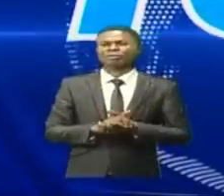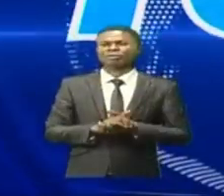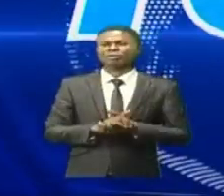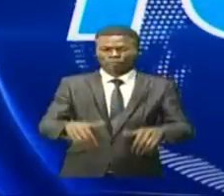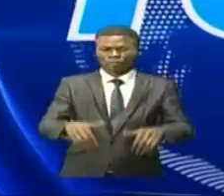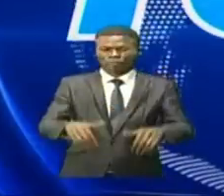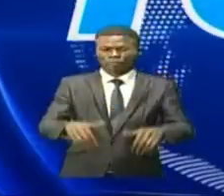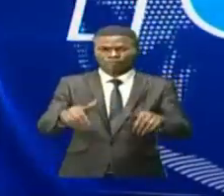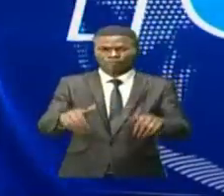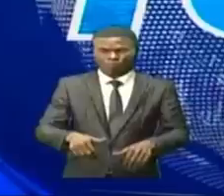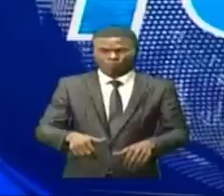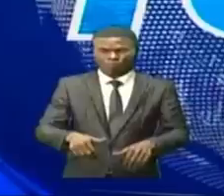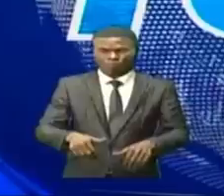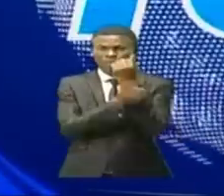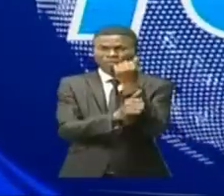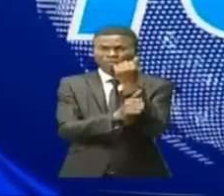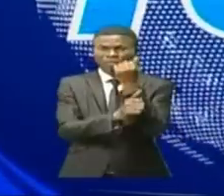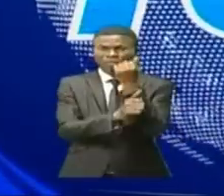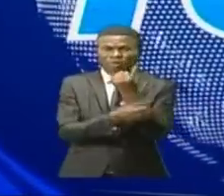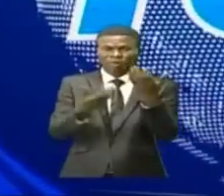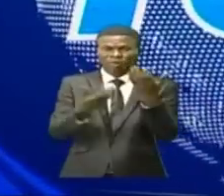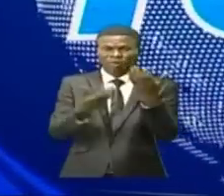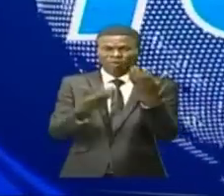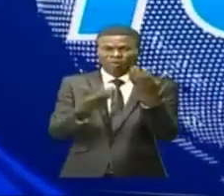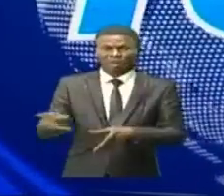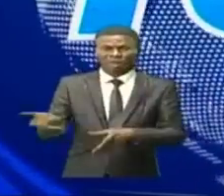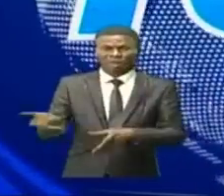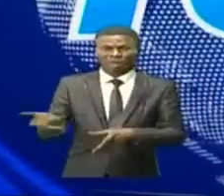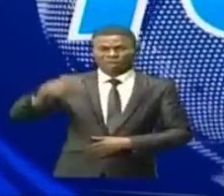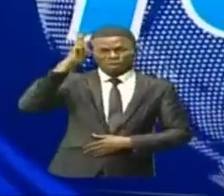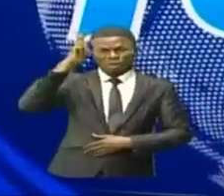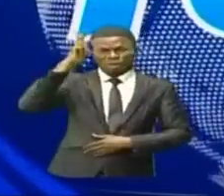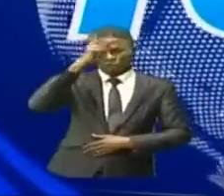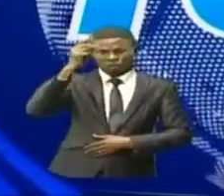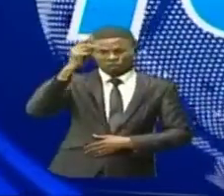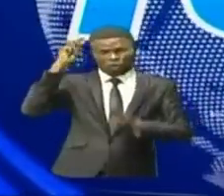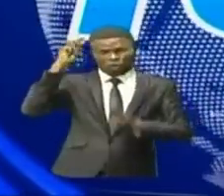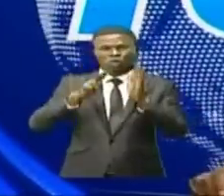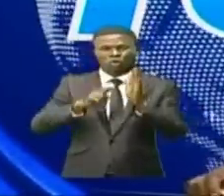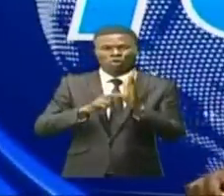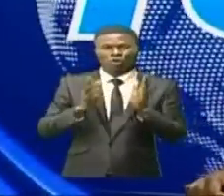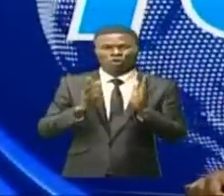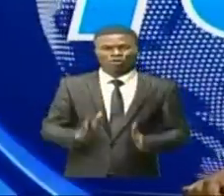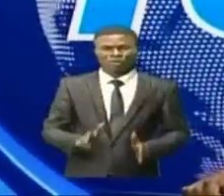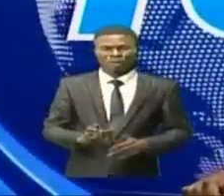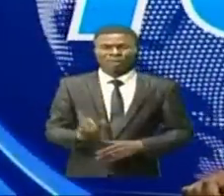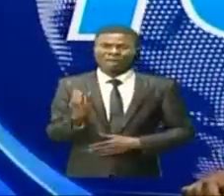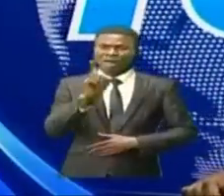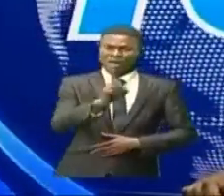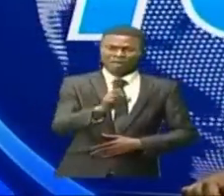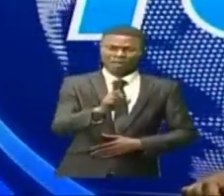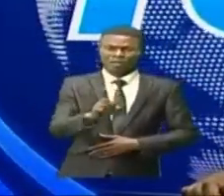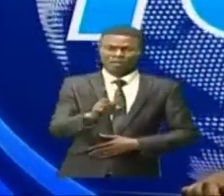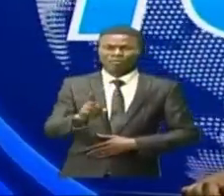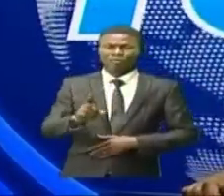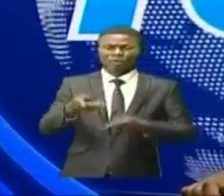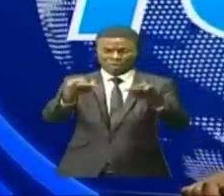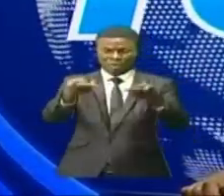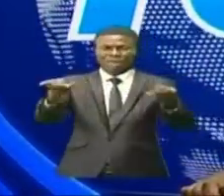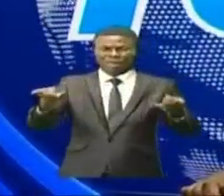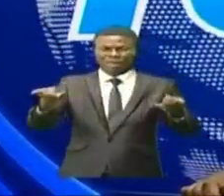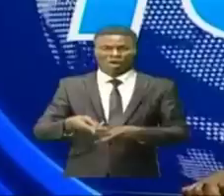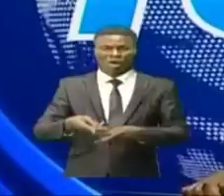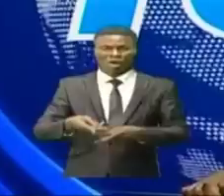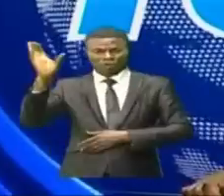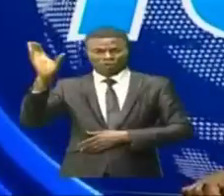culture des maïs dans la province du Haut-Katanga, le gouverneur Jacques Kiamulakatwe s'est rendu à la ferme Jean Beaumart, un